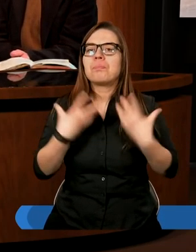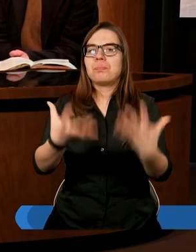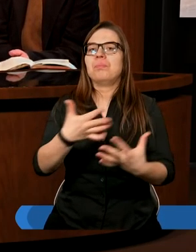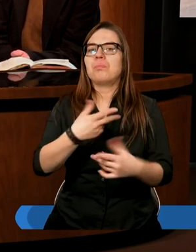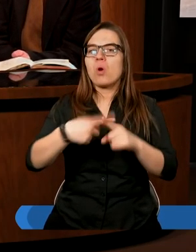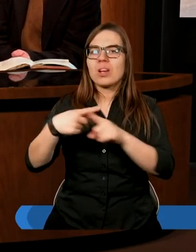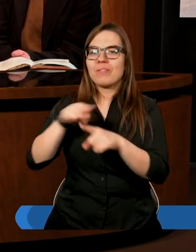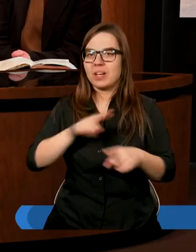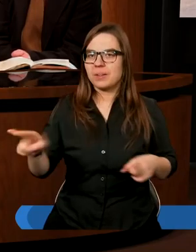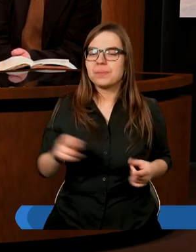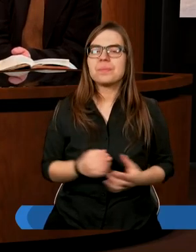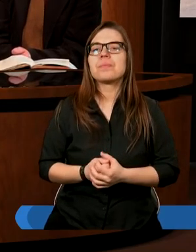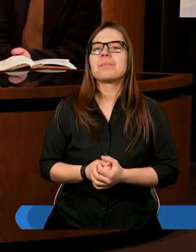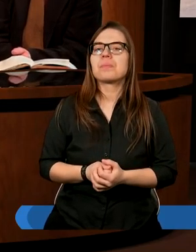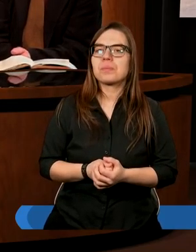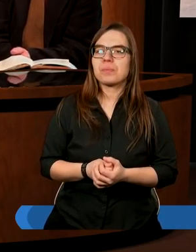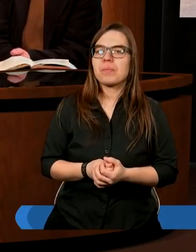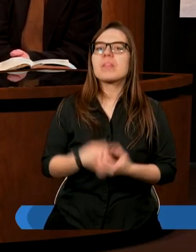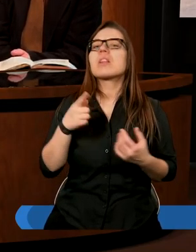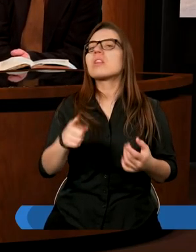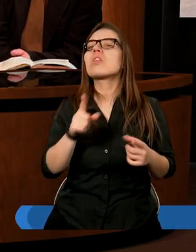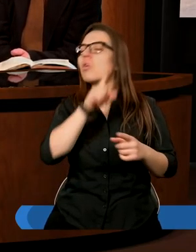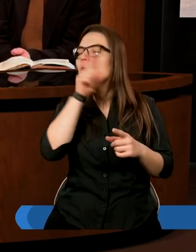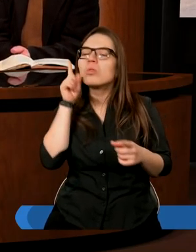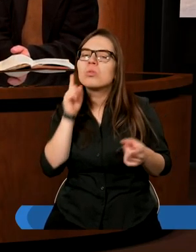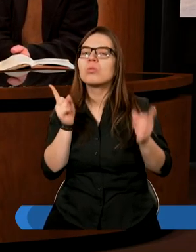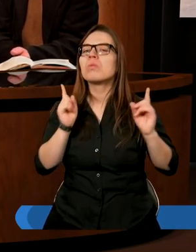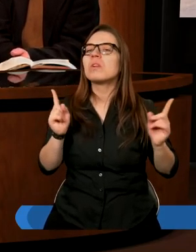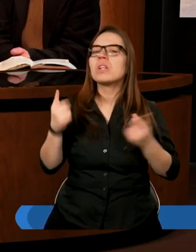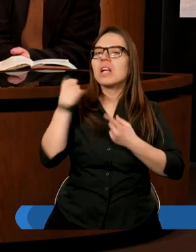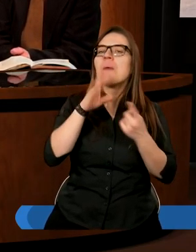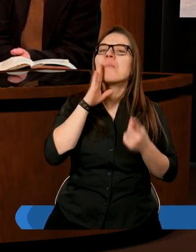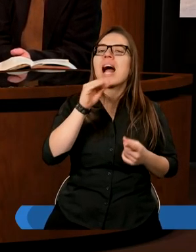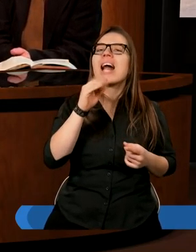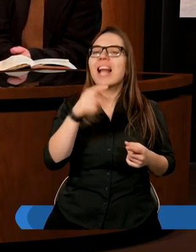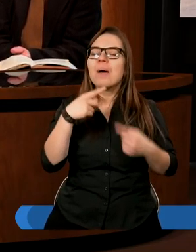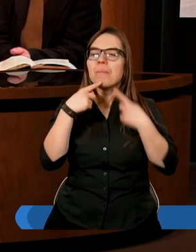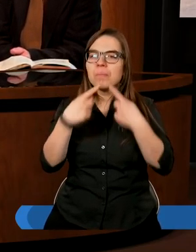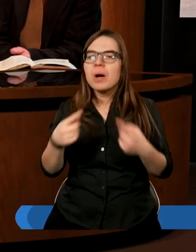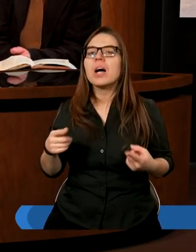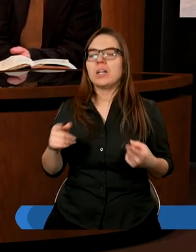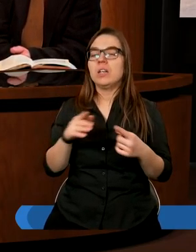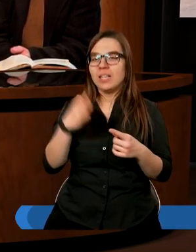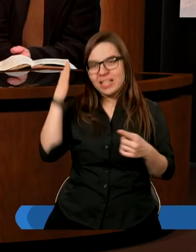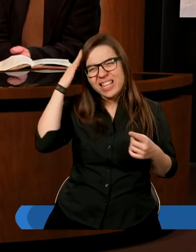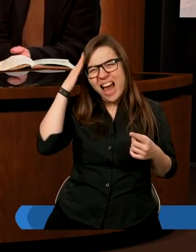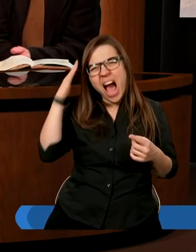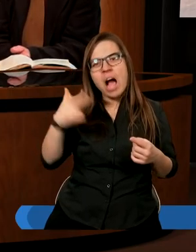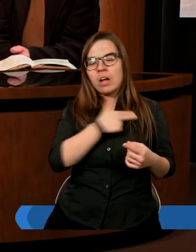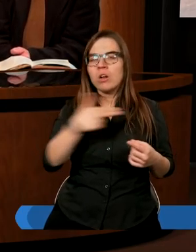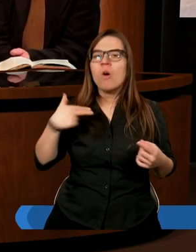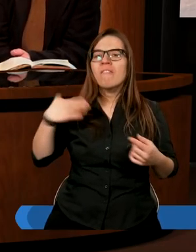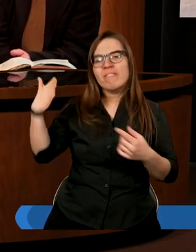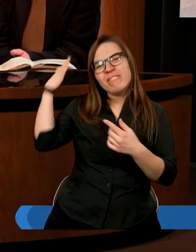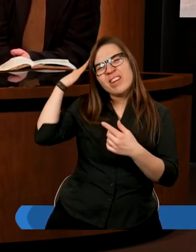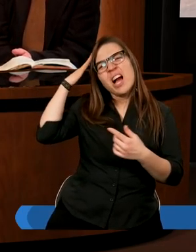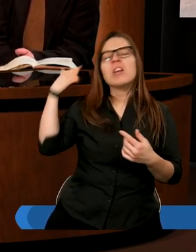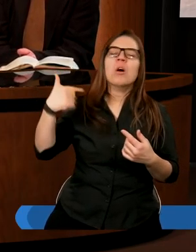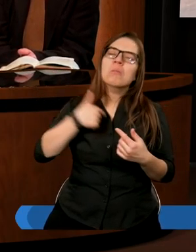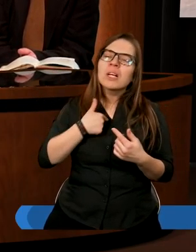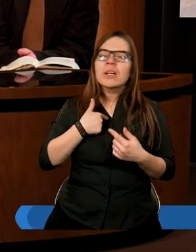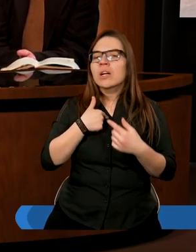To pięknie, gdy ludzie zauważają, tak jak Esterka powiedziała, znają nas i wiedzą, że